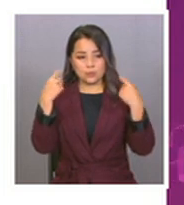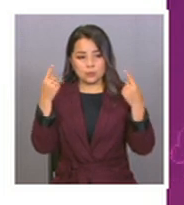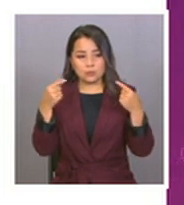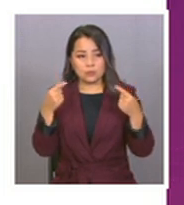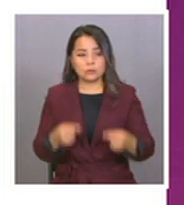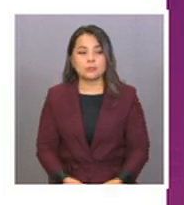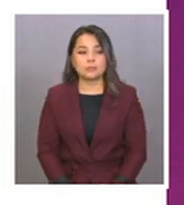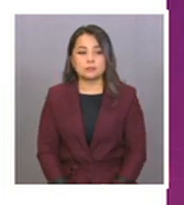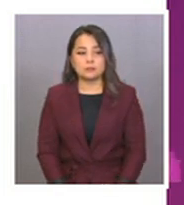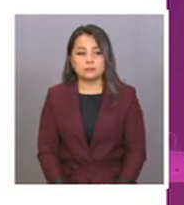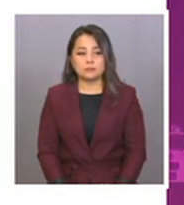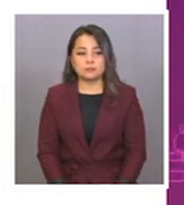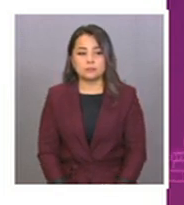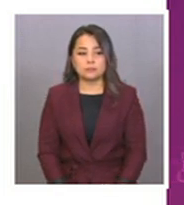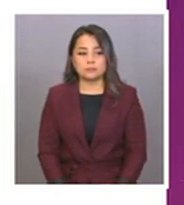Дұрыс.